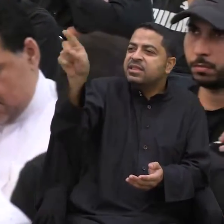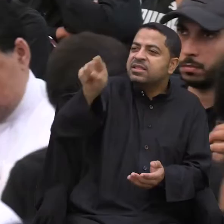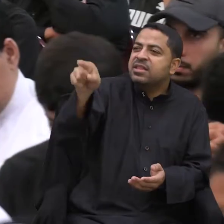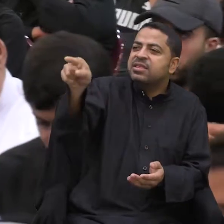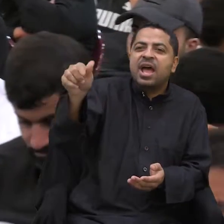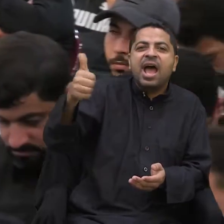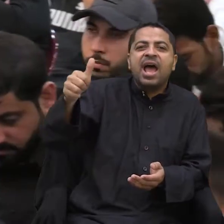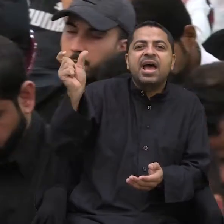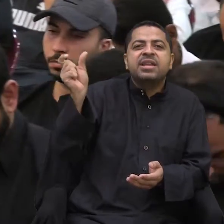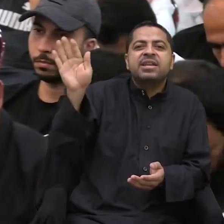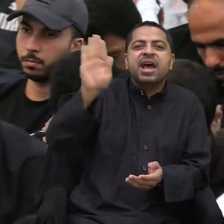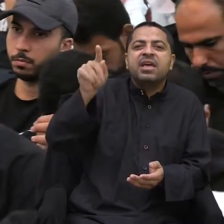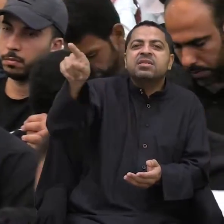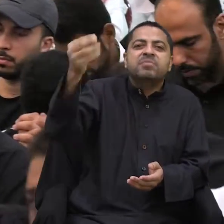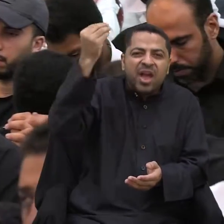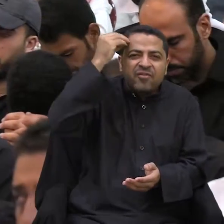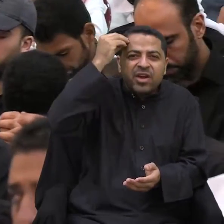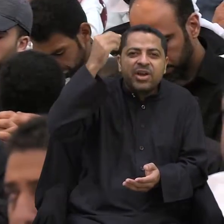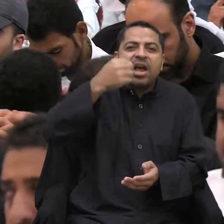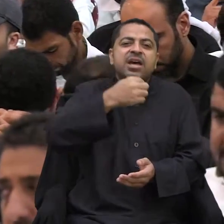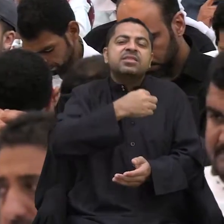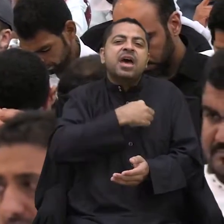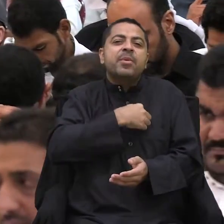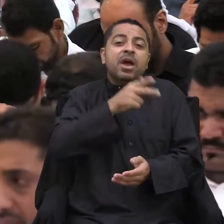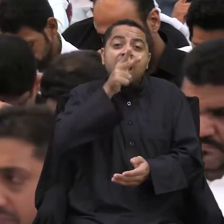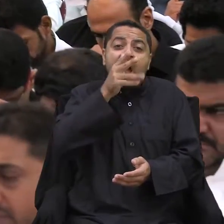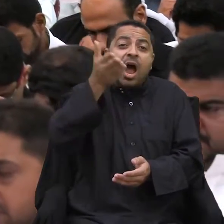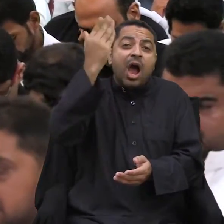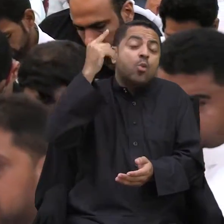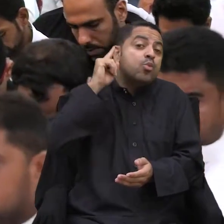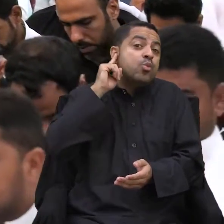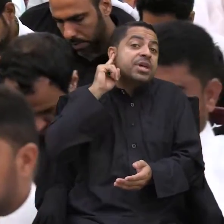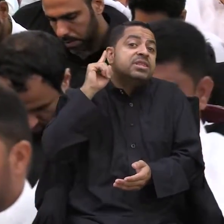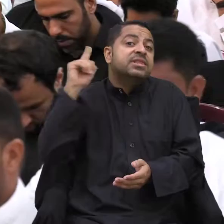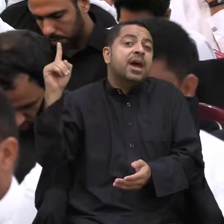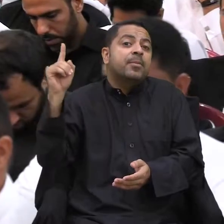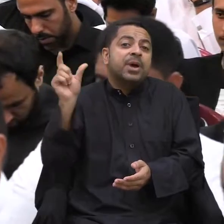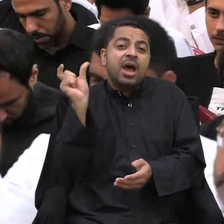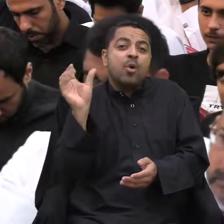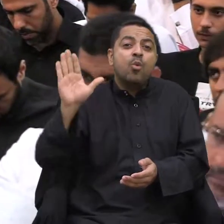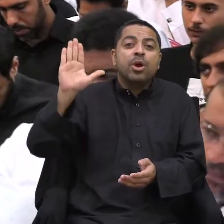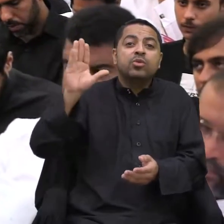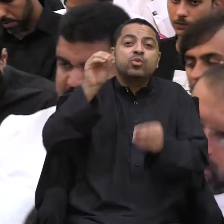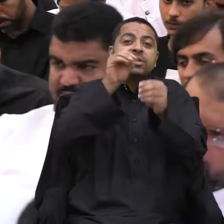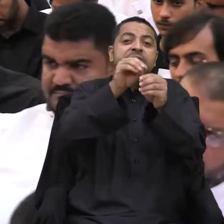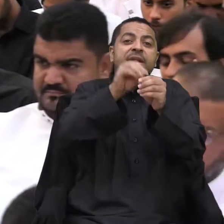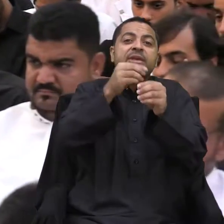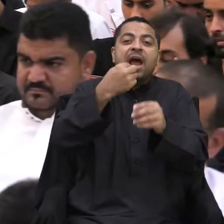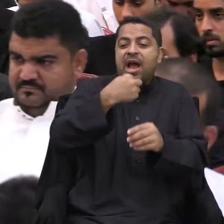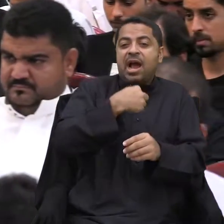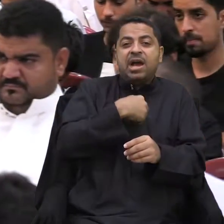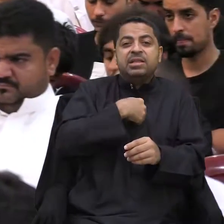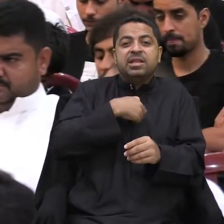بن مالك يخبروكم أنهم قد سمعوا هذه المقالة من